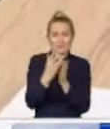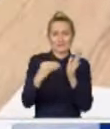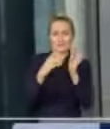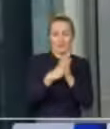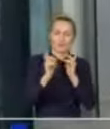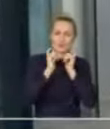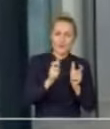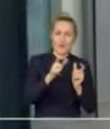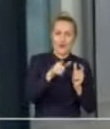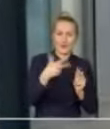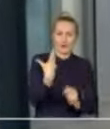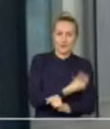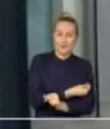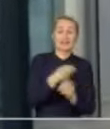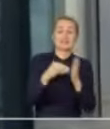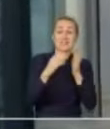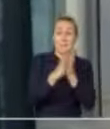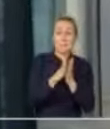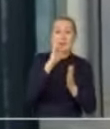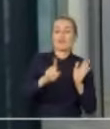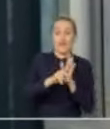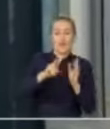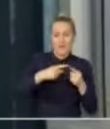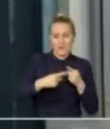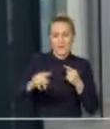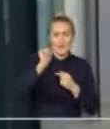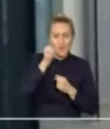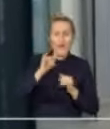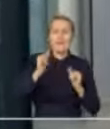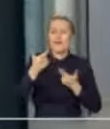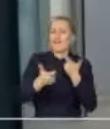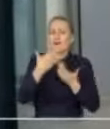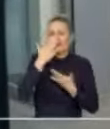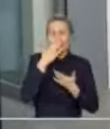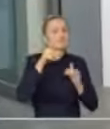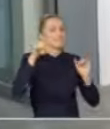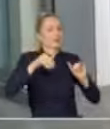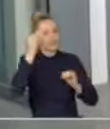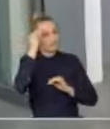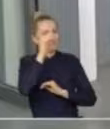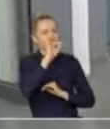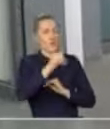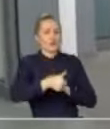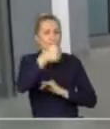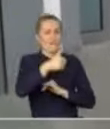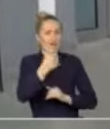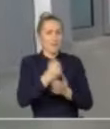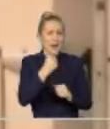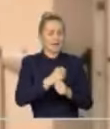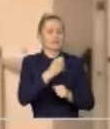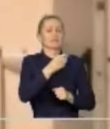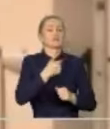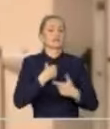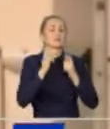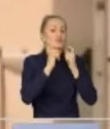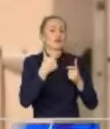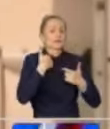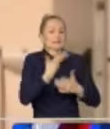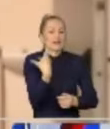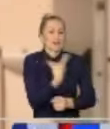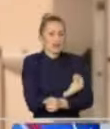na szczepienie. Zapisy trwają do jutra. Jak to zrobić? Przekazać swojemu pracodawcy, że chce się zaszczepić, a